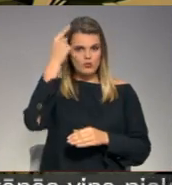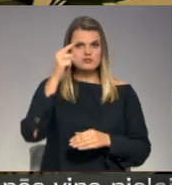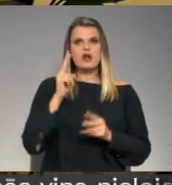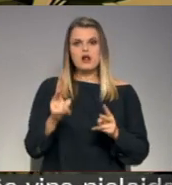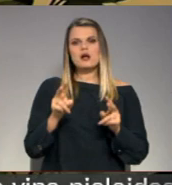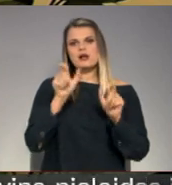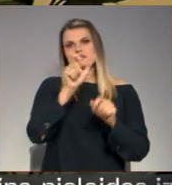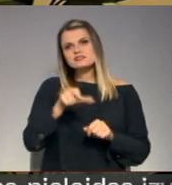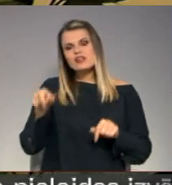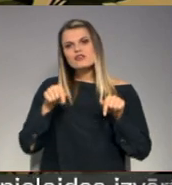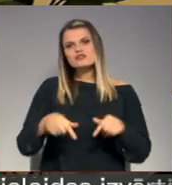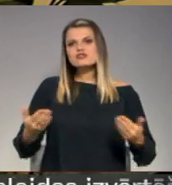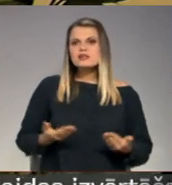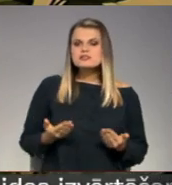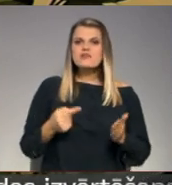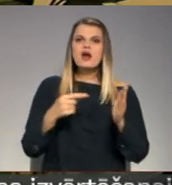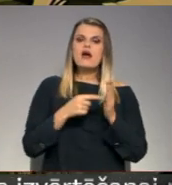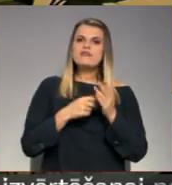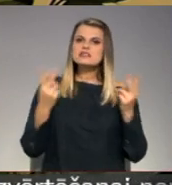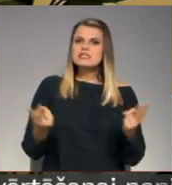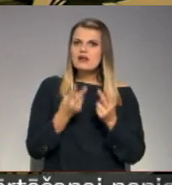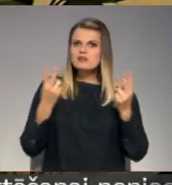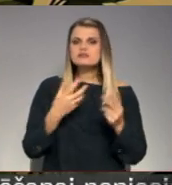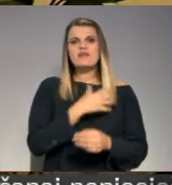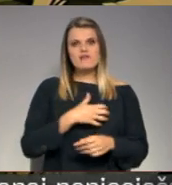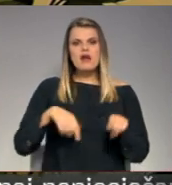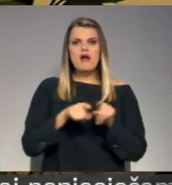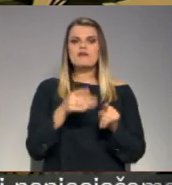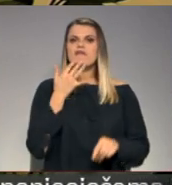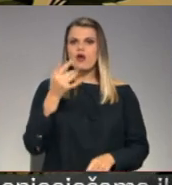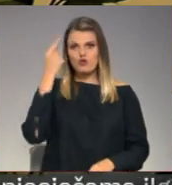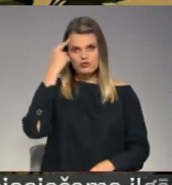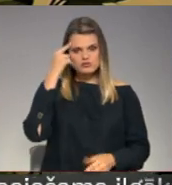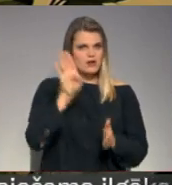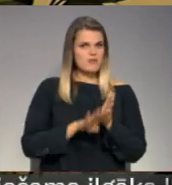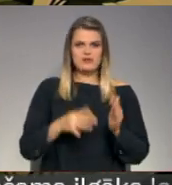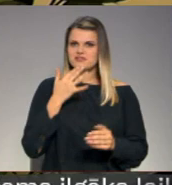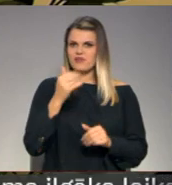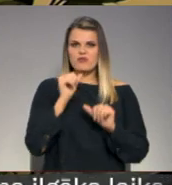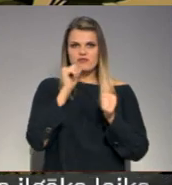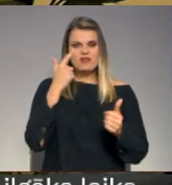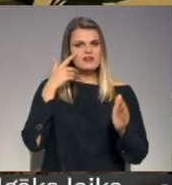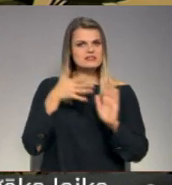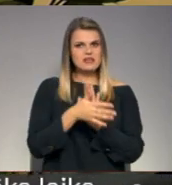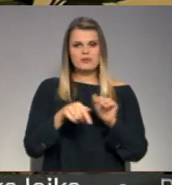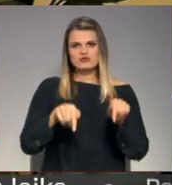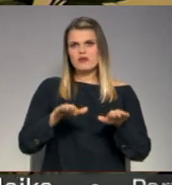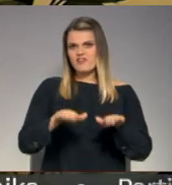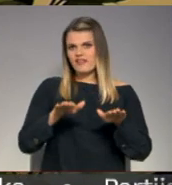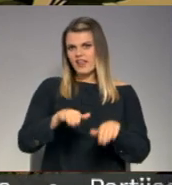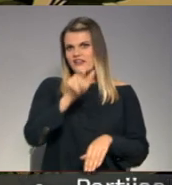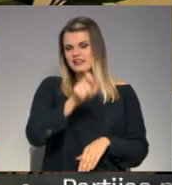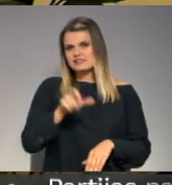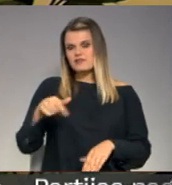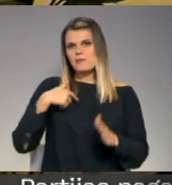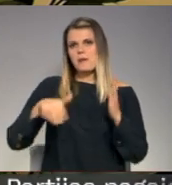kā cilvēki šeit dzīvo, kādas viņiem ir tradīcijas, vajag arī valodu zināt, jo bez tās nevar izprast šeit esošos cilvēkus. Tās